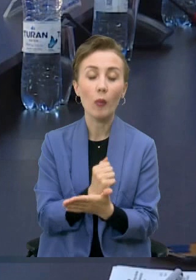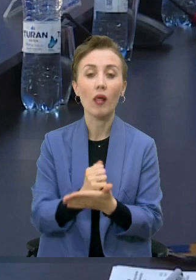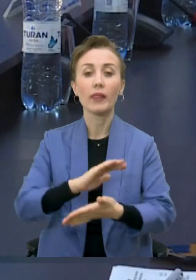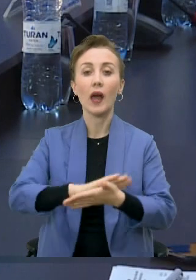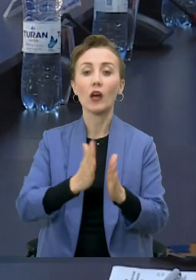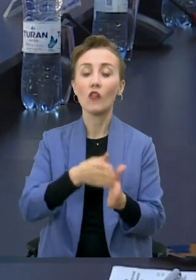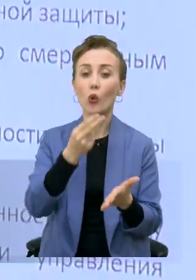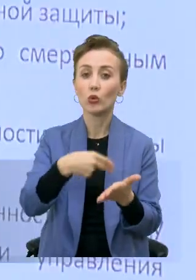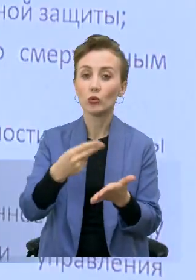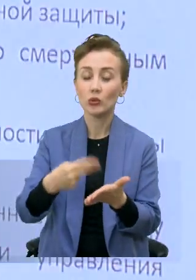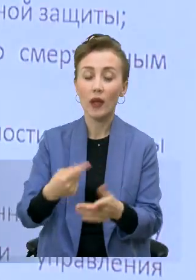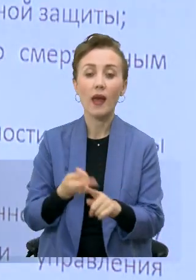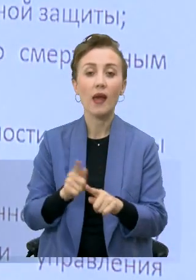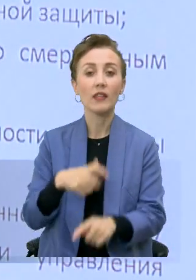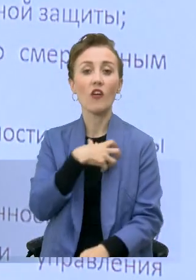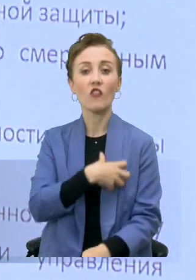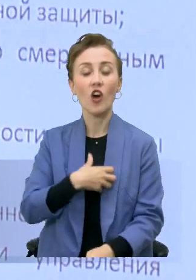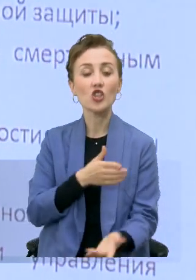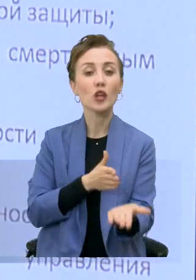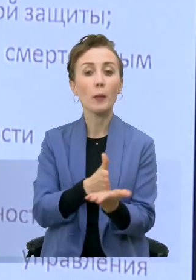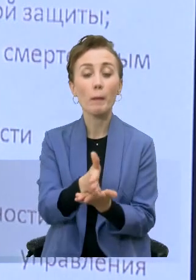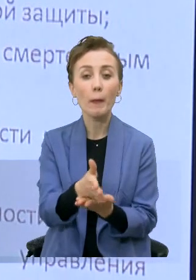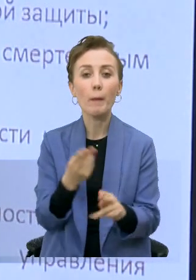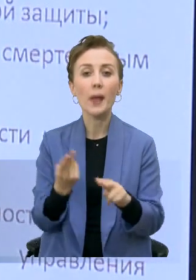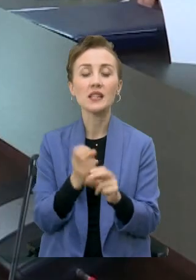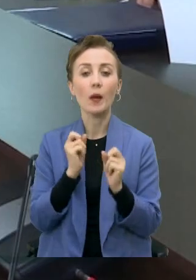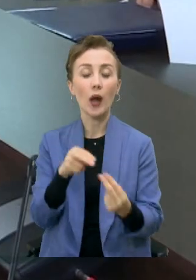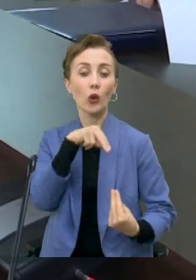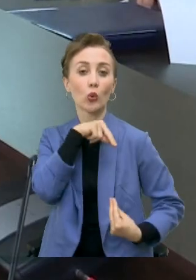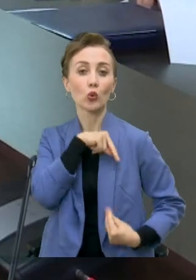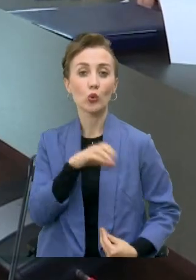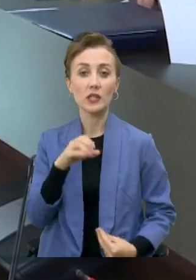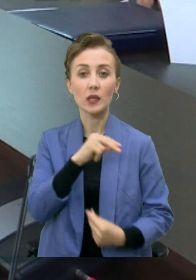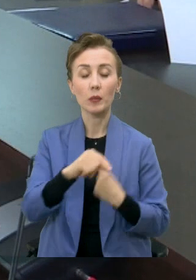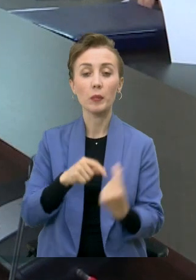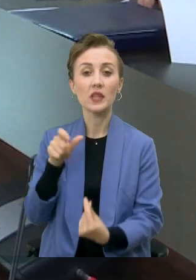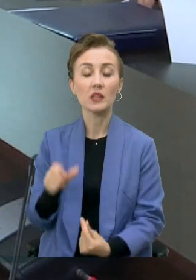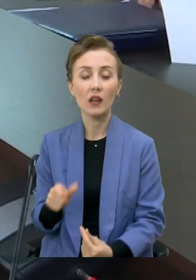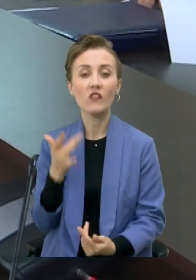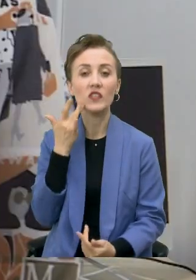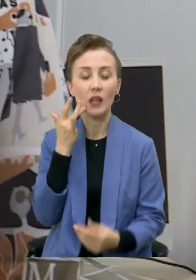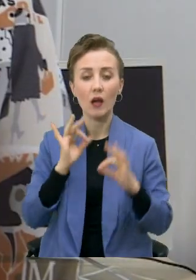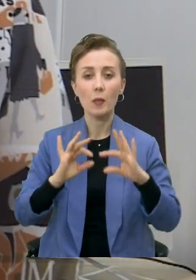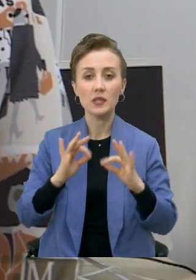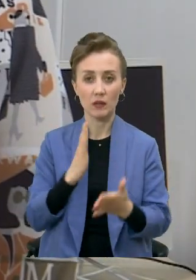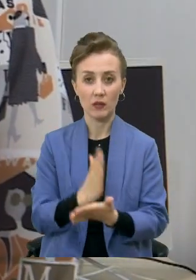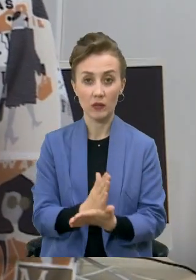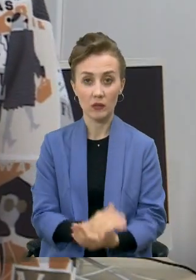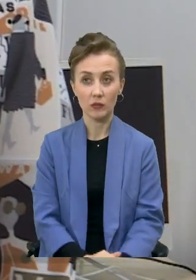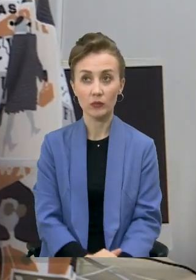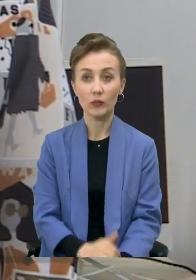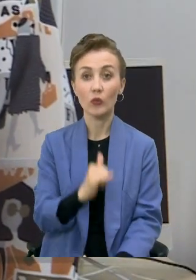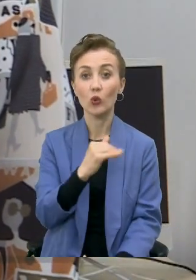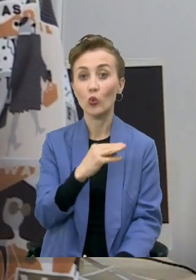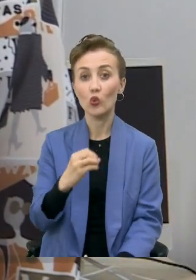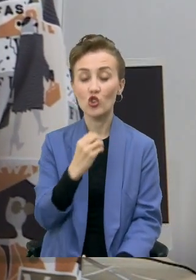трудовых договоров. Одно из важных направлений – это безопасность труда. С предпринимателями проводятся разъяснительные меры. Уже второй год мы